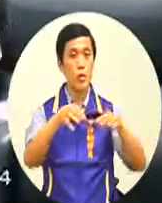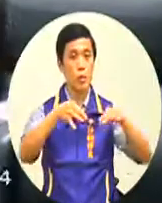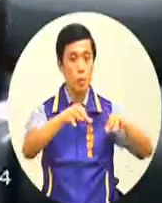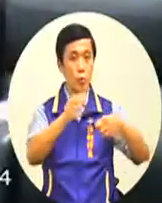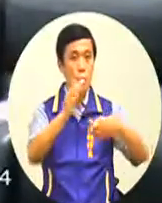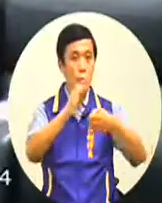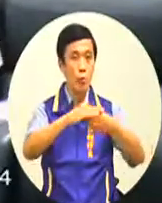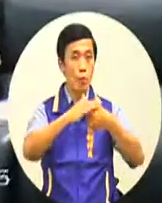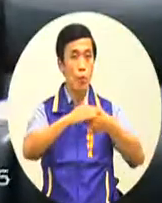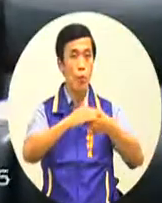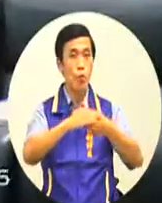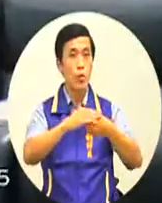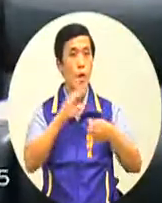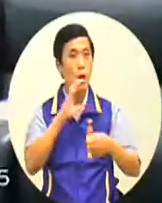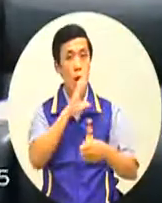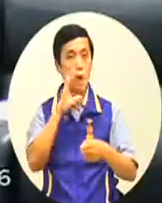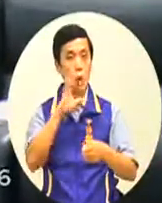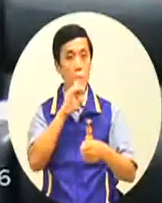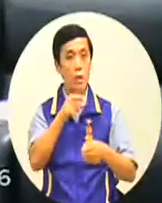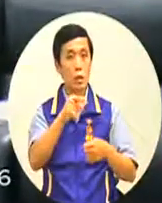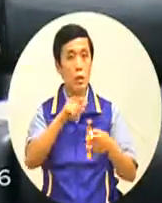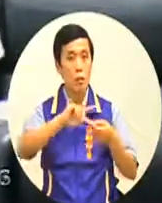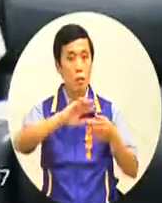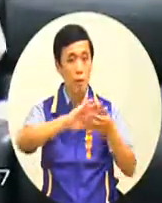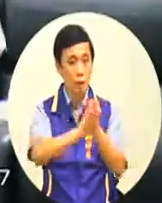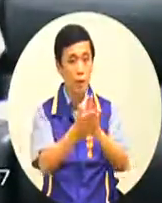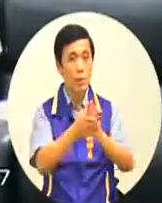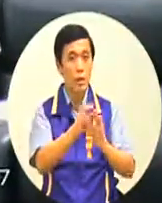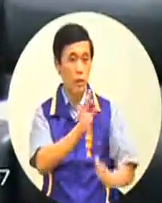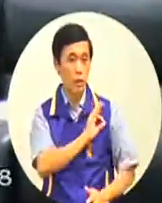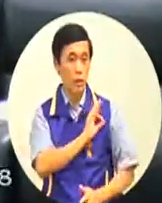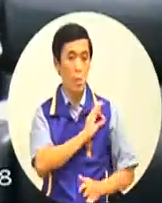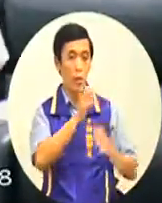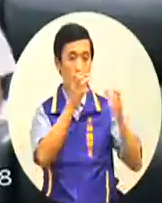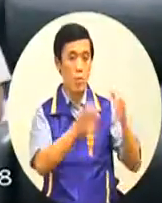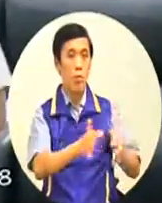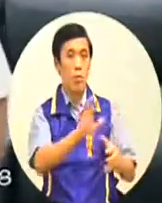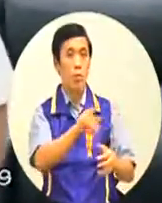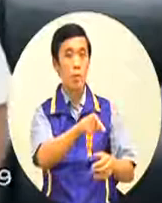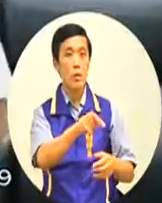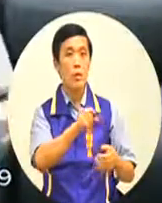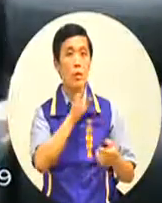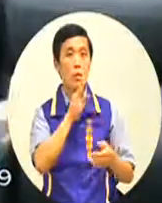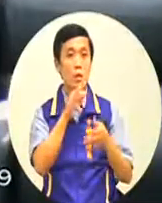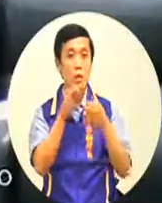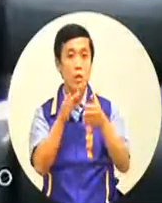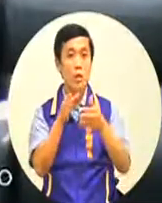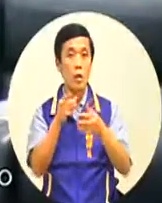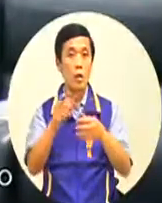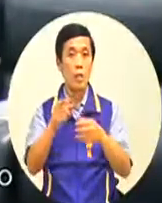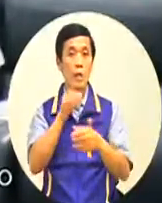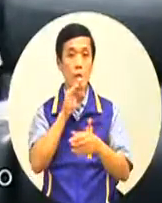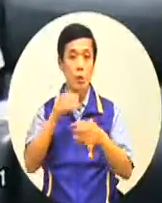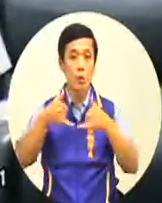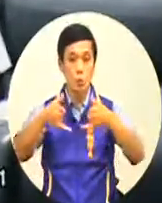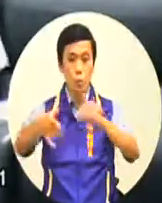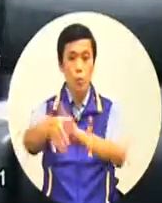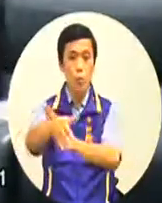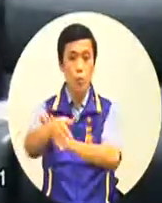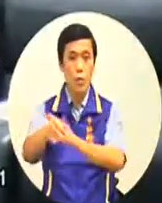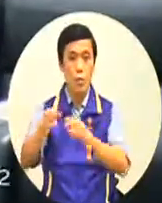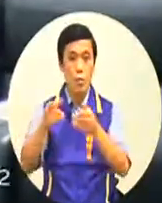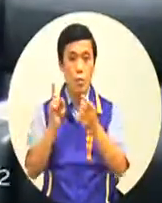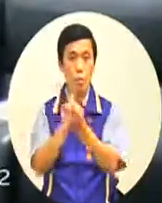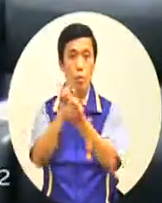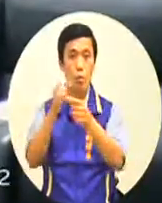然后很多人就加入，后来他居然变成一个协会，那这协会就是专门吼、哦、免费拿来裸逼派给的一个补泰，你知道？那你现在